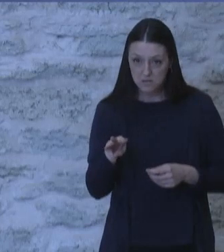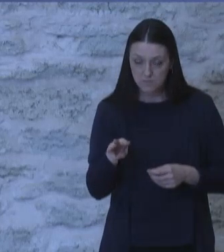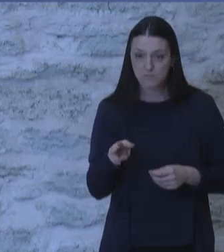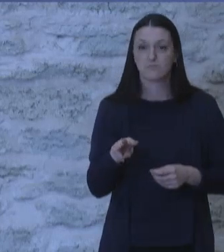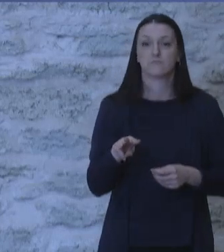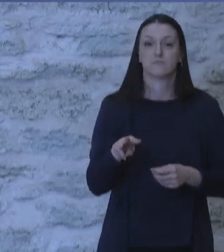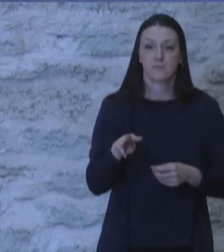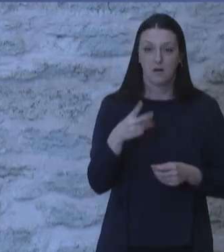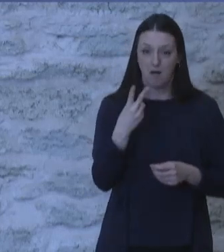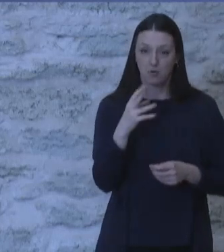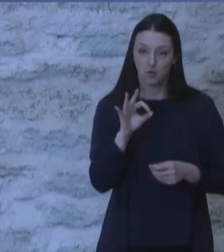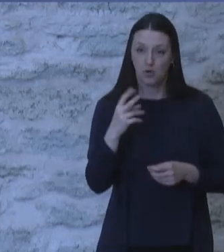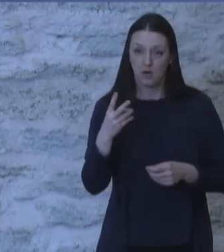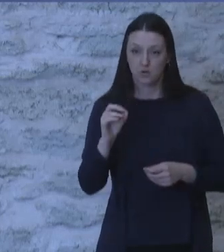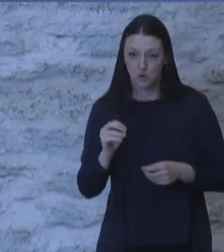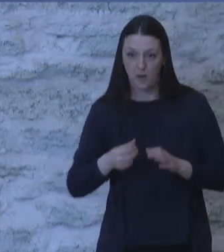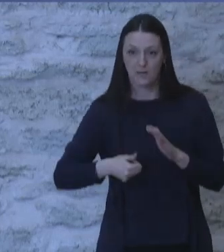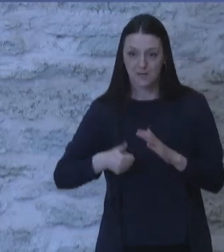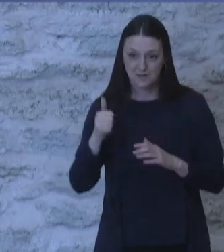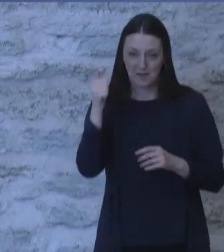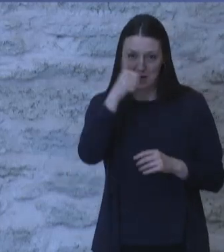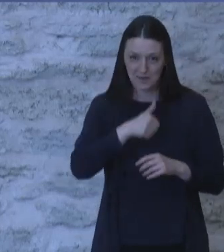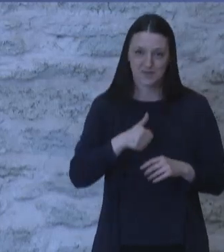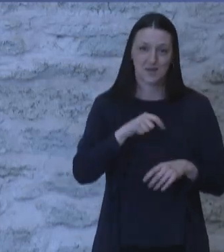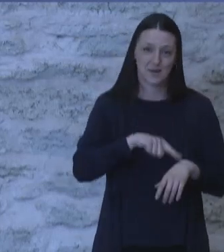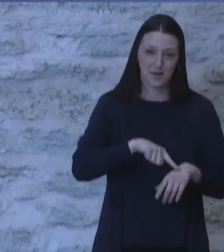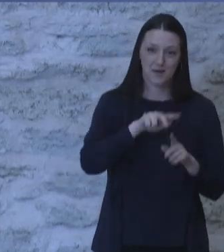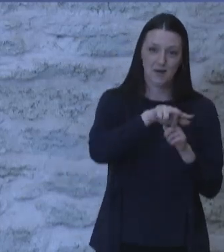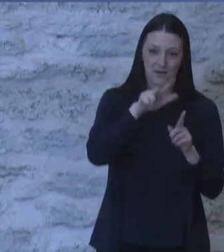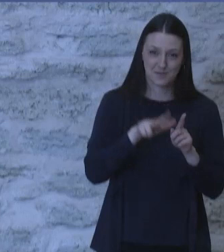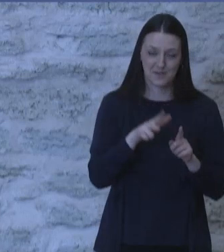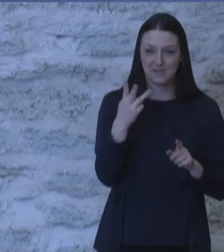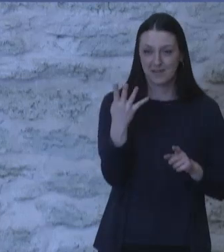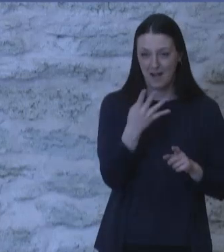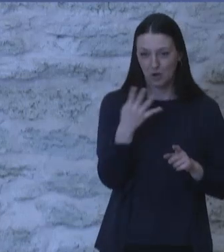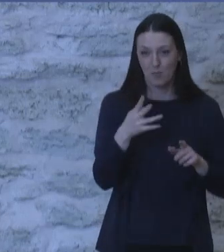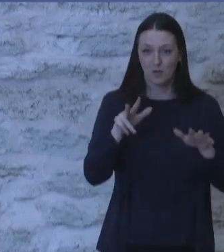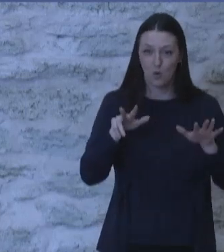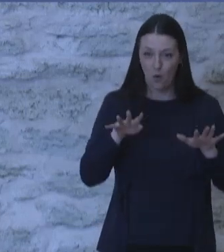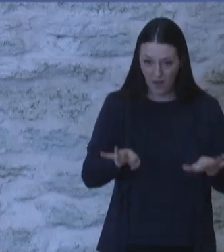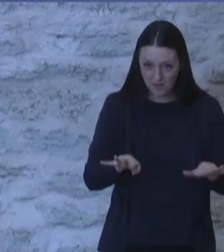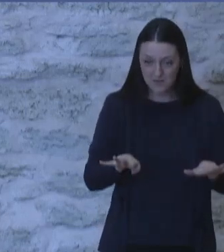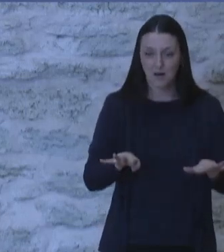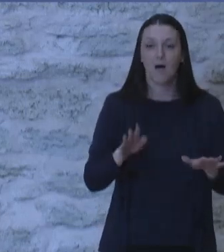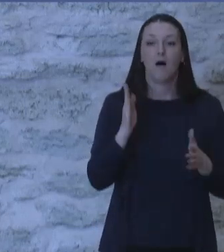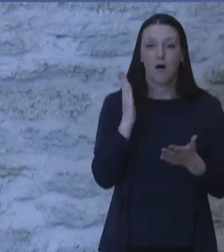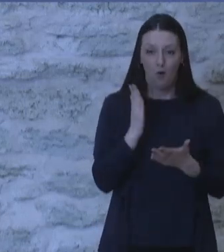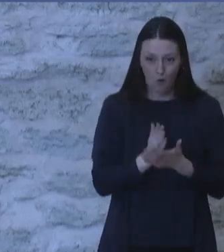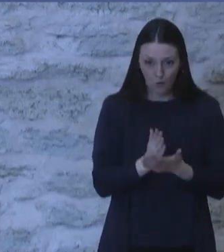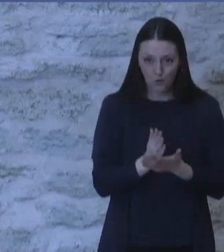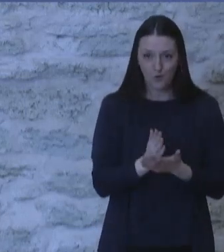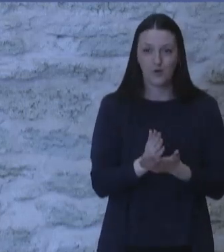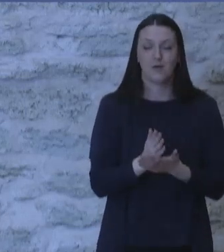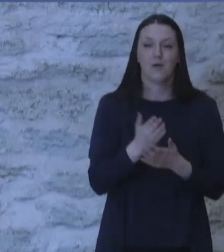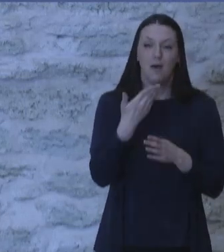aastal kell 18.49 on Vabarigi valitsus.ee infokanalis